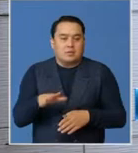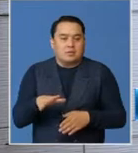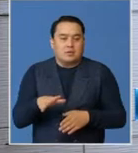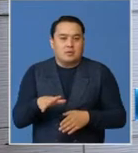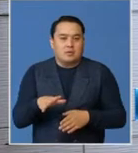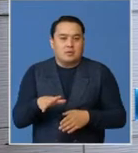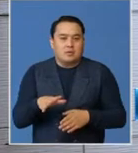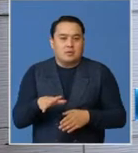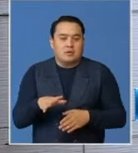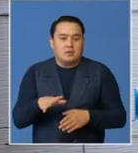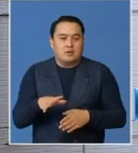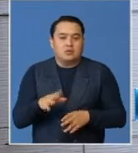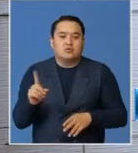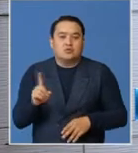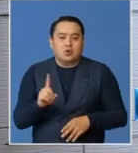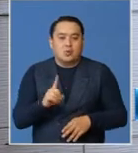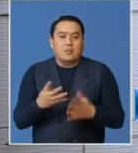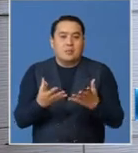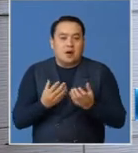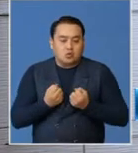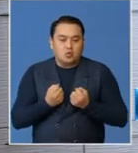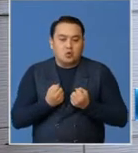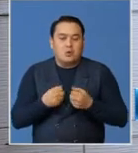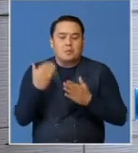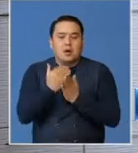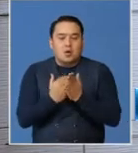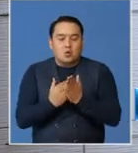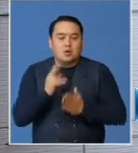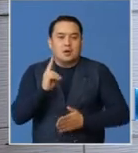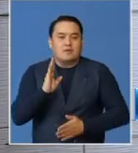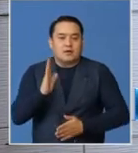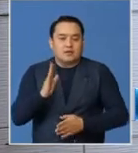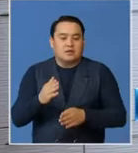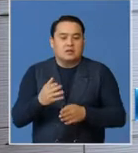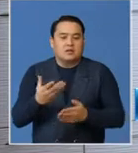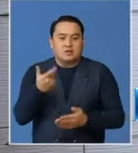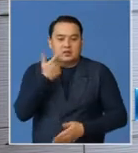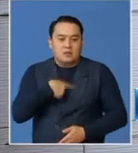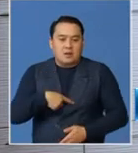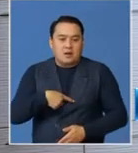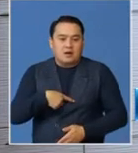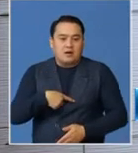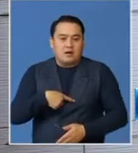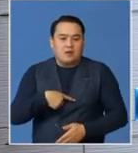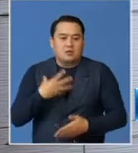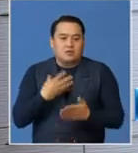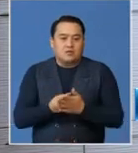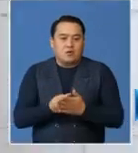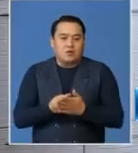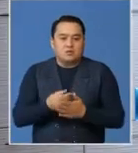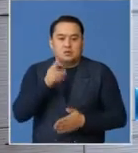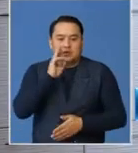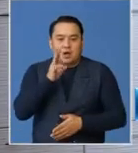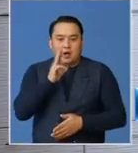было. Но для того, чтобы получить по данной программе квартиру только на себя, имея свой собственный